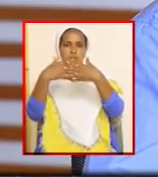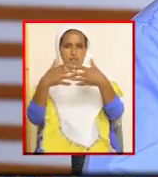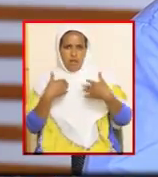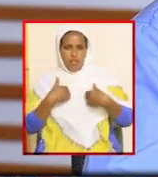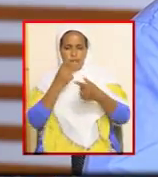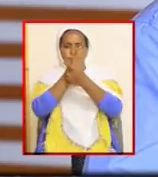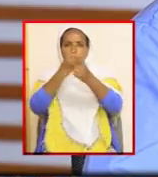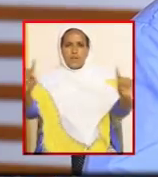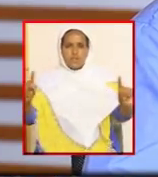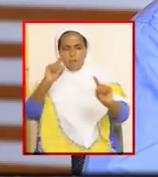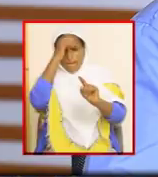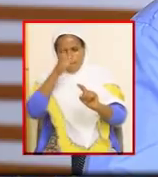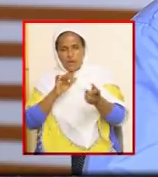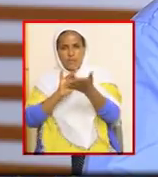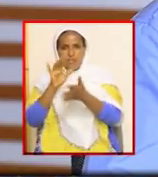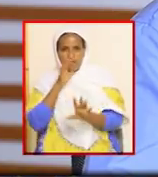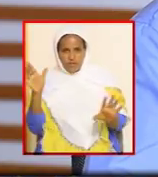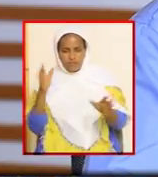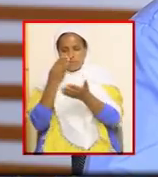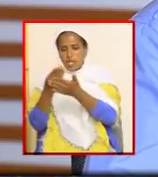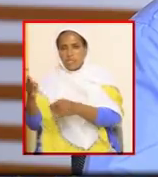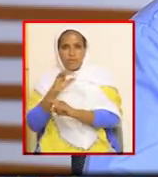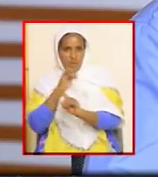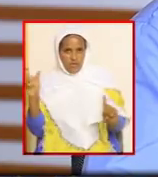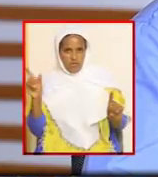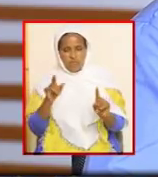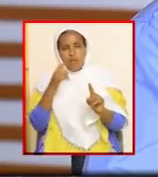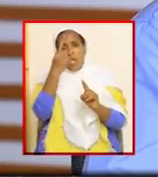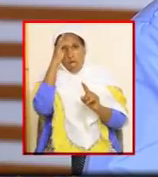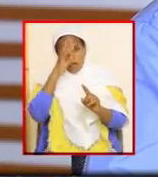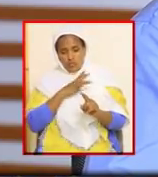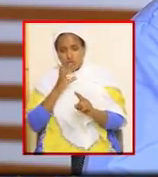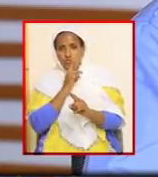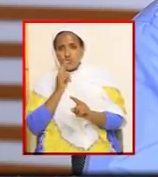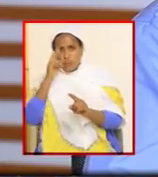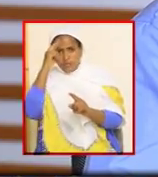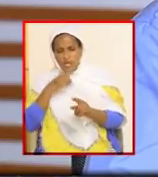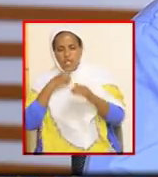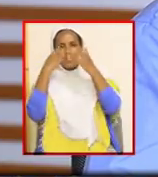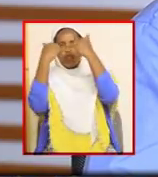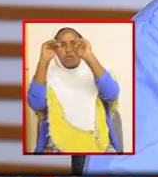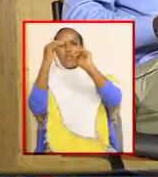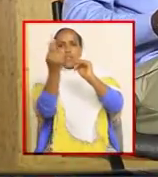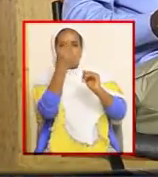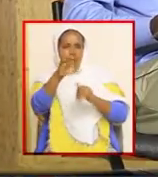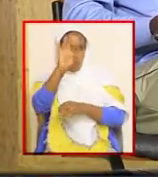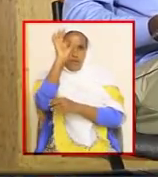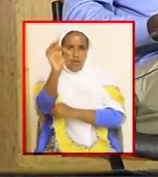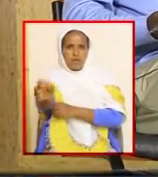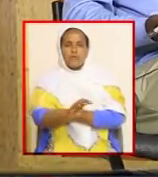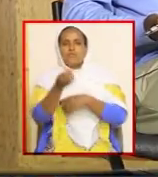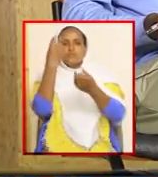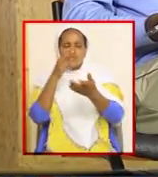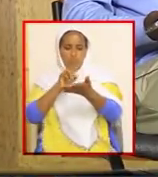ያላት በነጻ ነው ማንንም አይከፍልበት የሚገዛም አይደለም አንድ ሰው በመጾሙ ይሄን ያህል ጥቅም ያገኛል